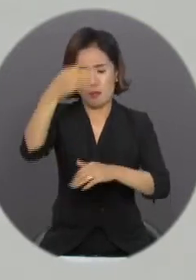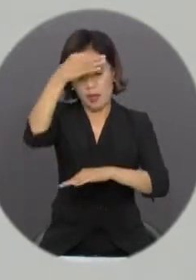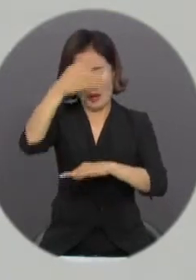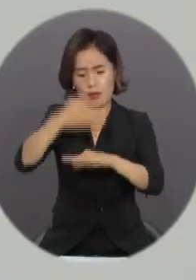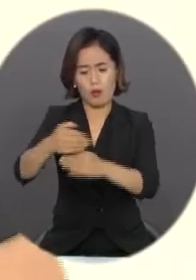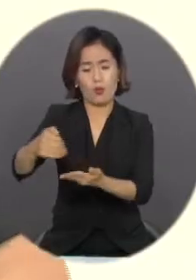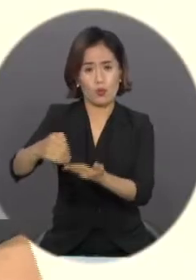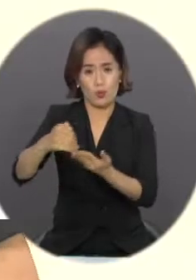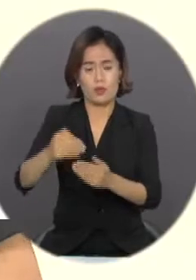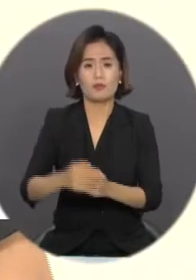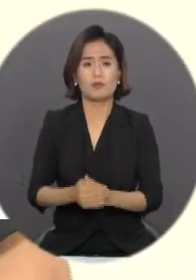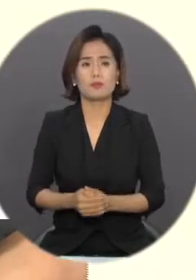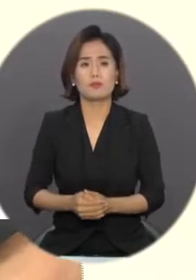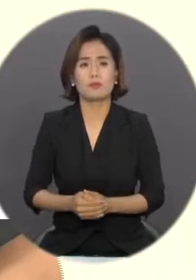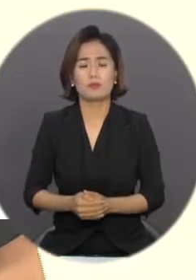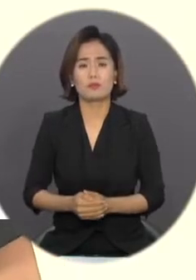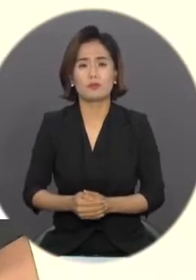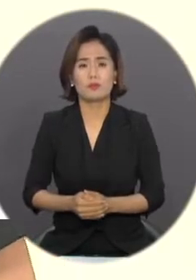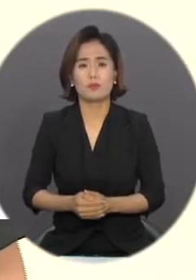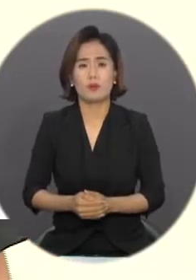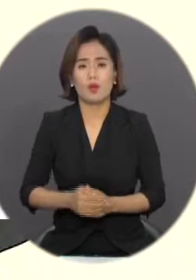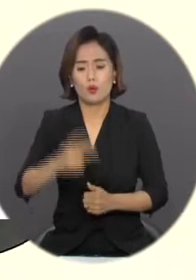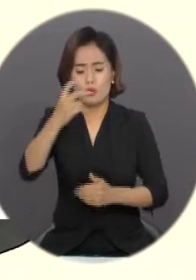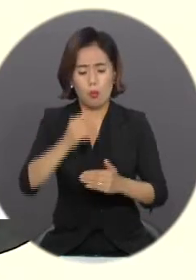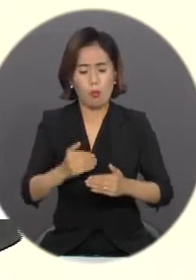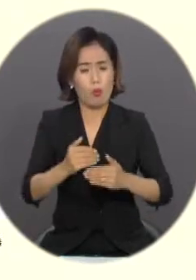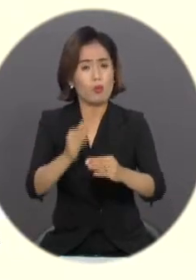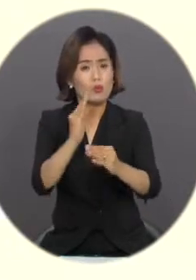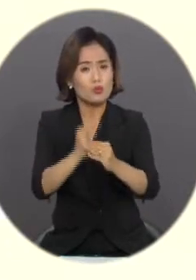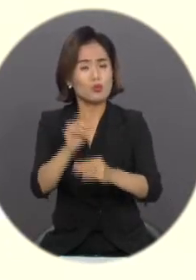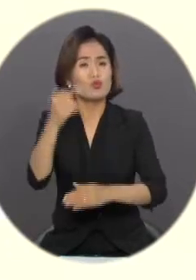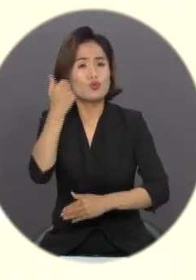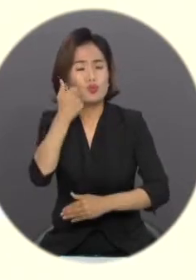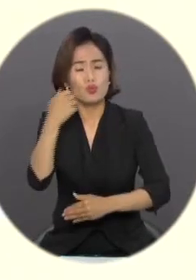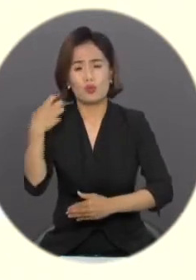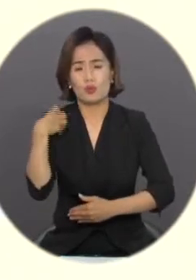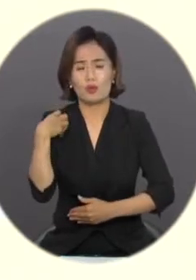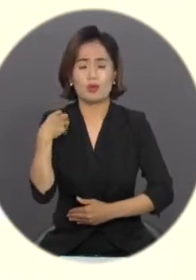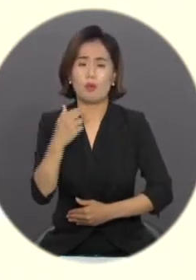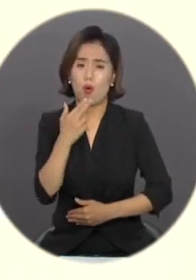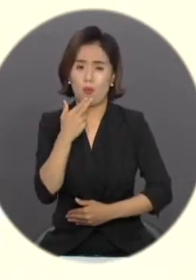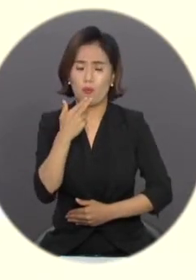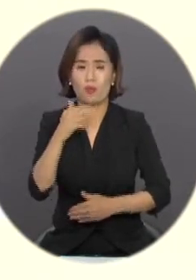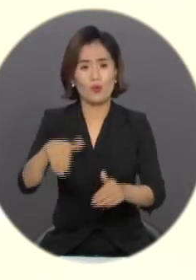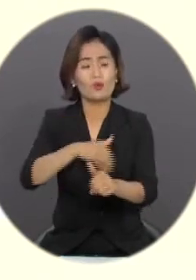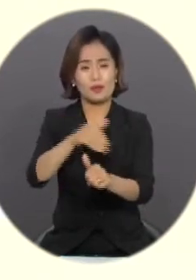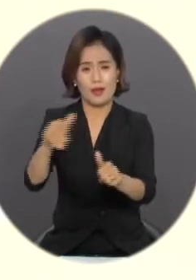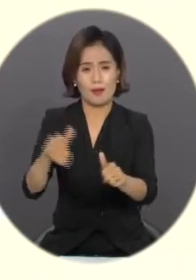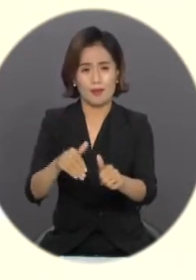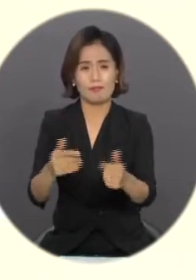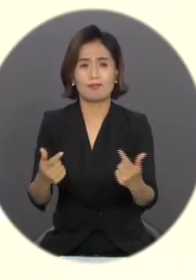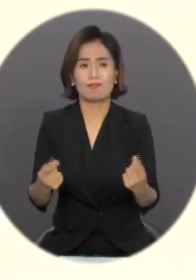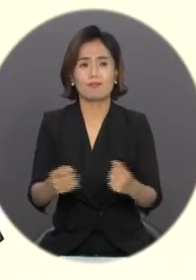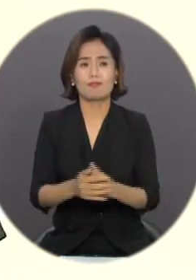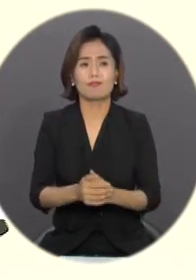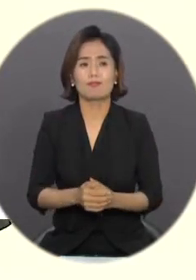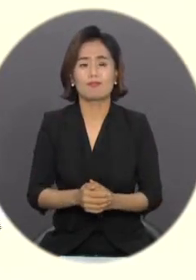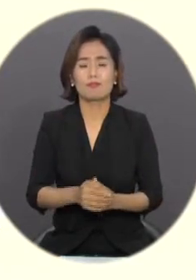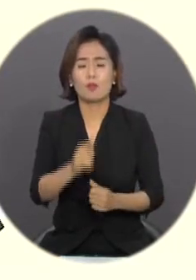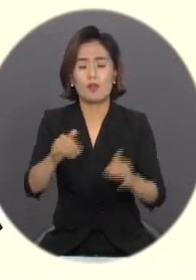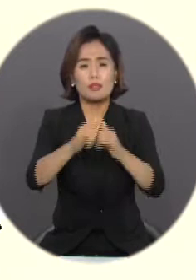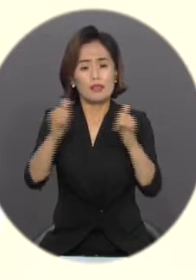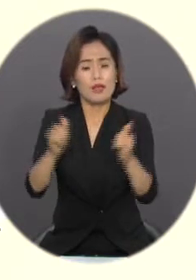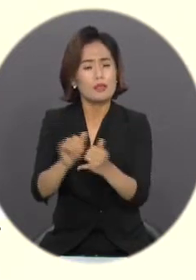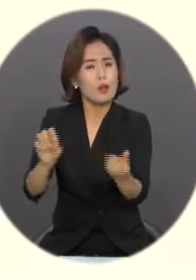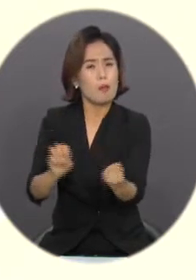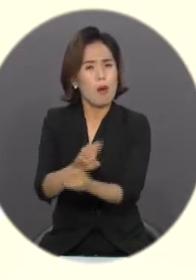요구했습니다. 수사 결과가 진전된 상황에서 그 누구도 책임지지 않고 있는 이러한 상황들, 이렇게 사회적